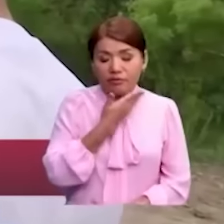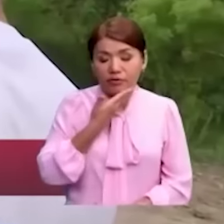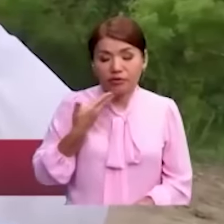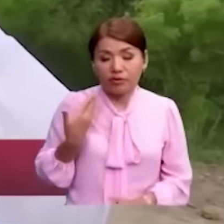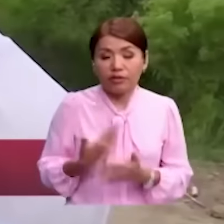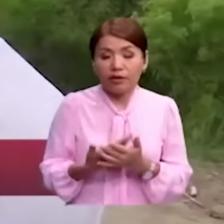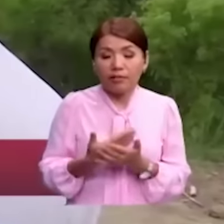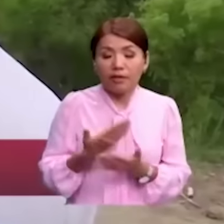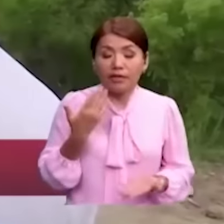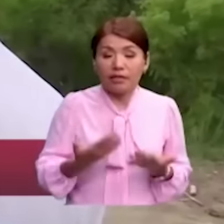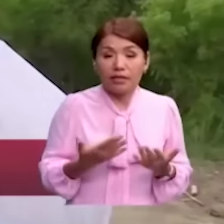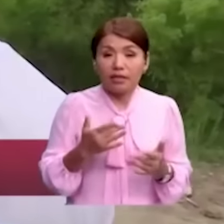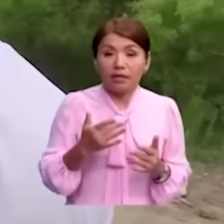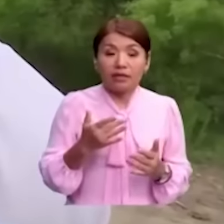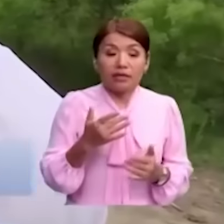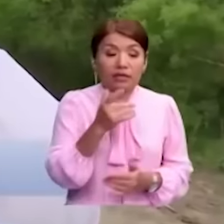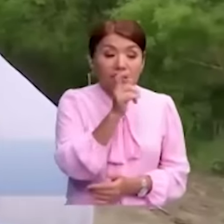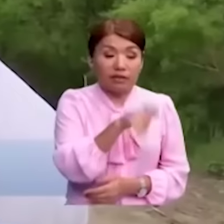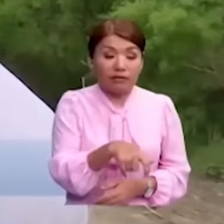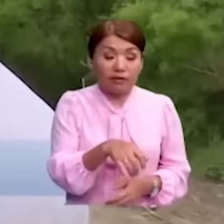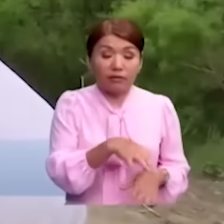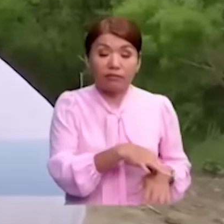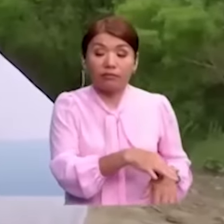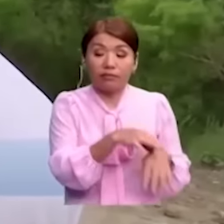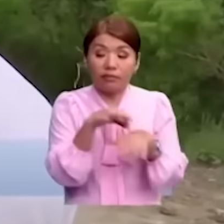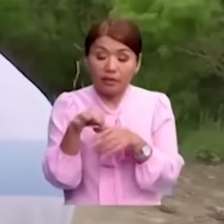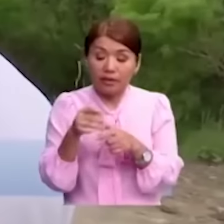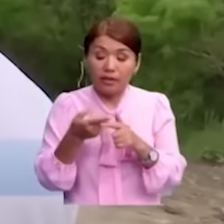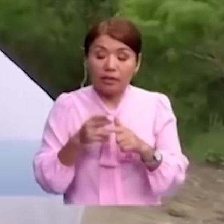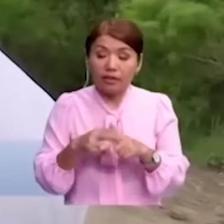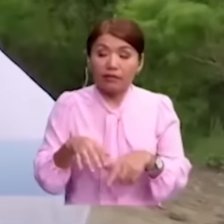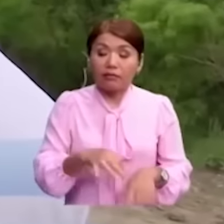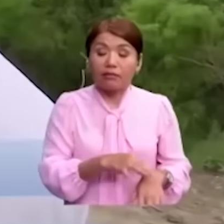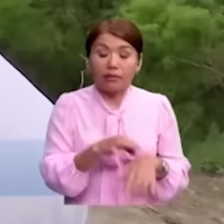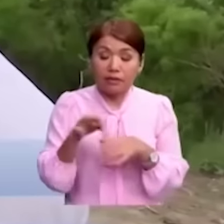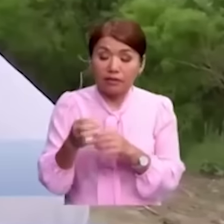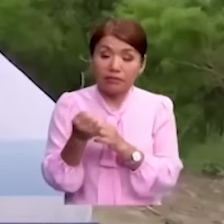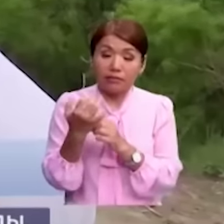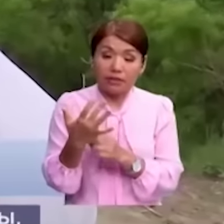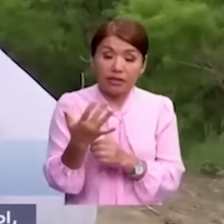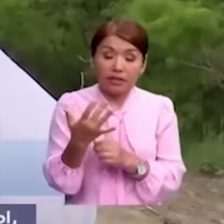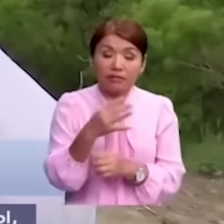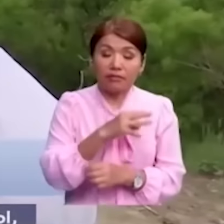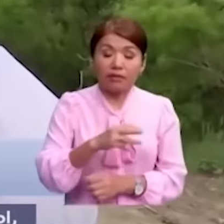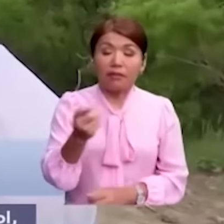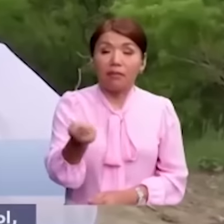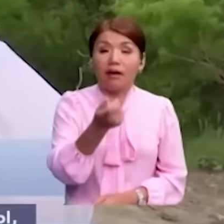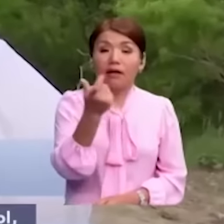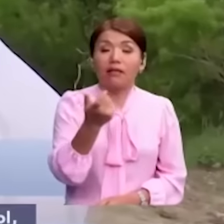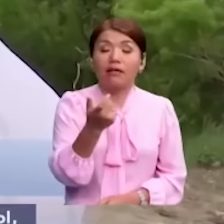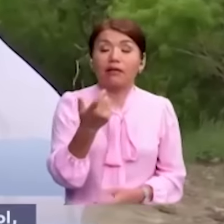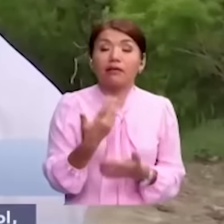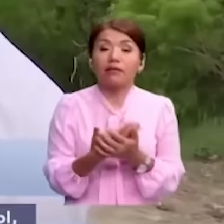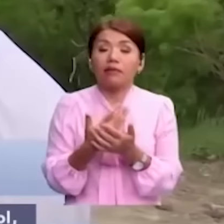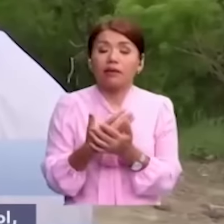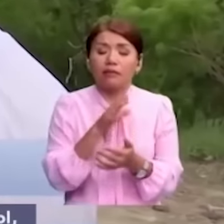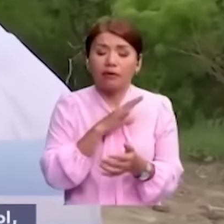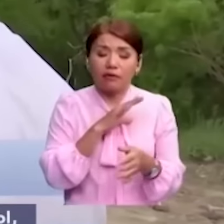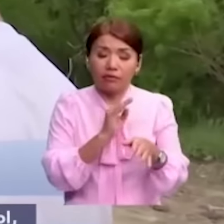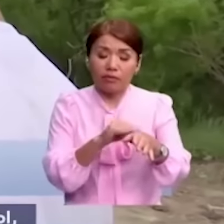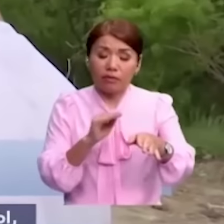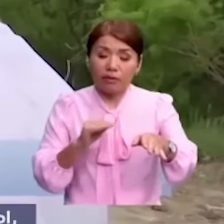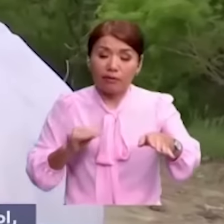вы пассажира взять или привезти, то эти 15 минут немножко маловато. Потому что иногда такая пробка создается,